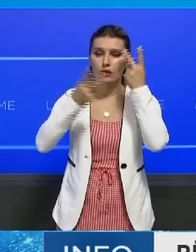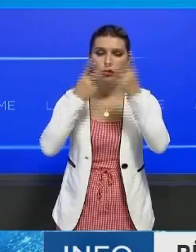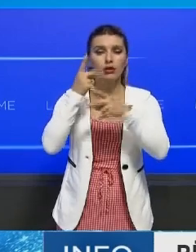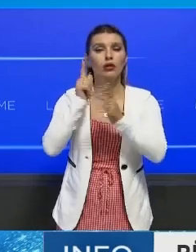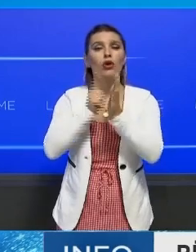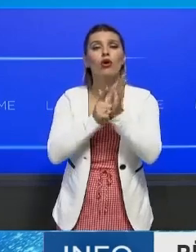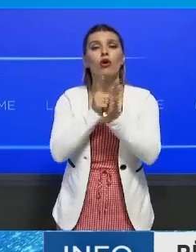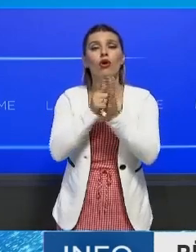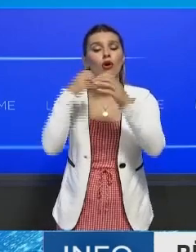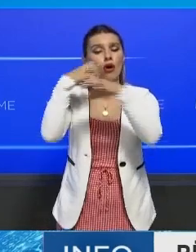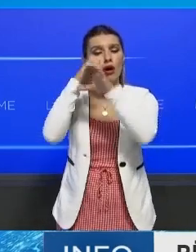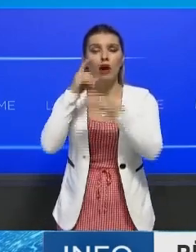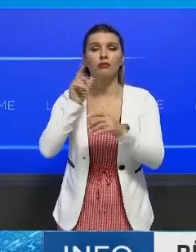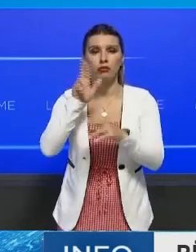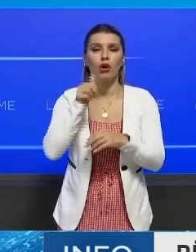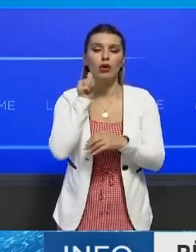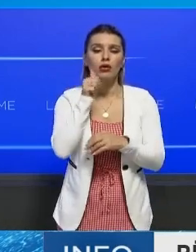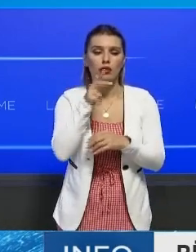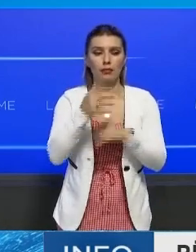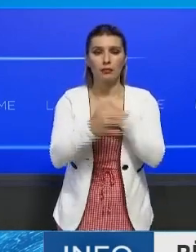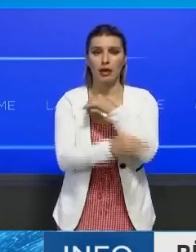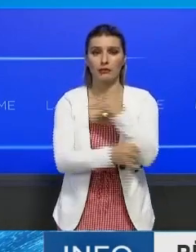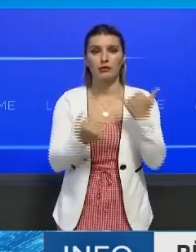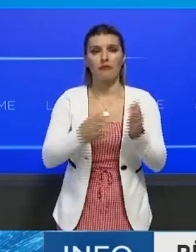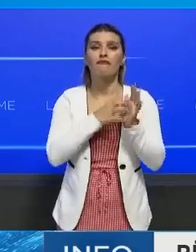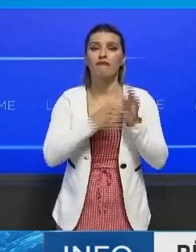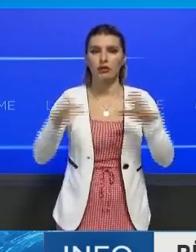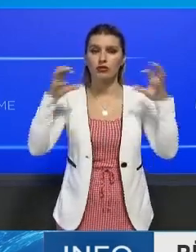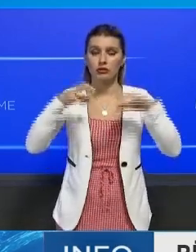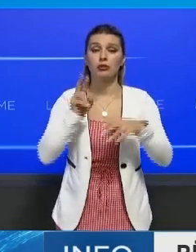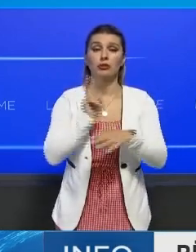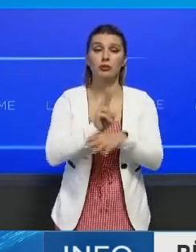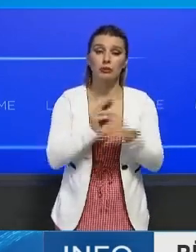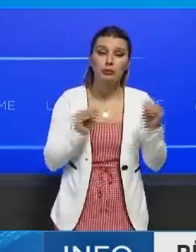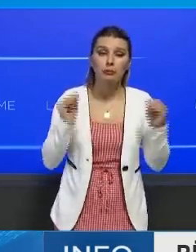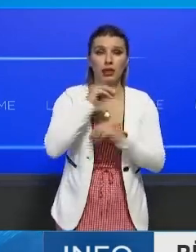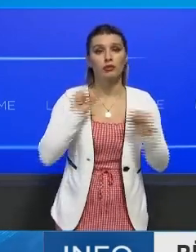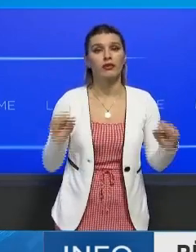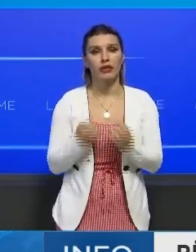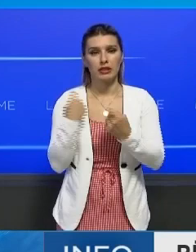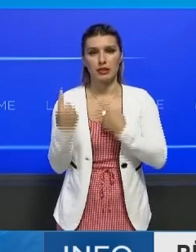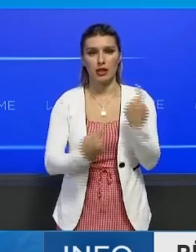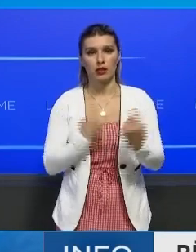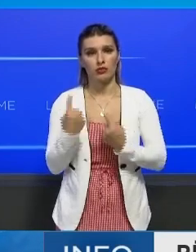shiu do të vazhdon të bjerë edhe ditën e premte, që do të vështirëson edhe më shumë situatën.